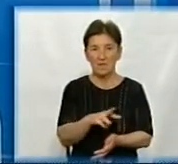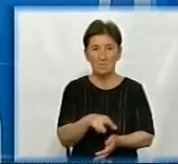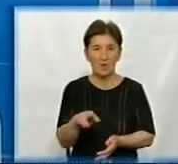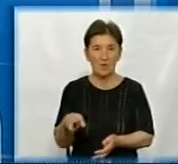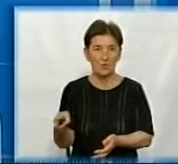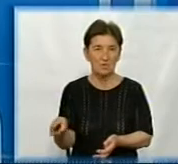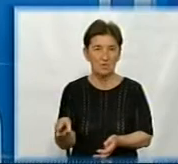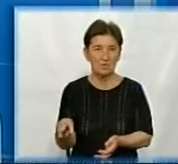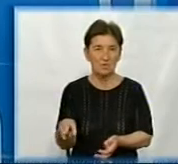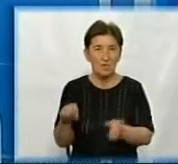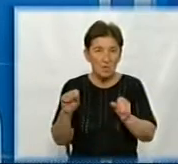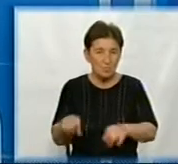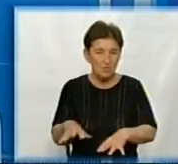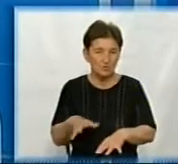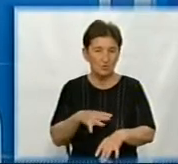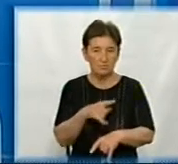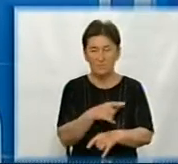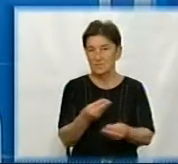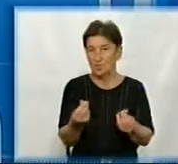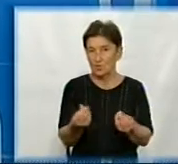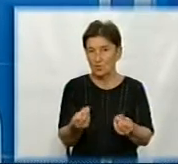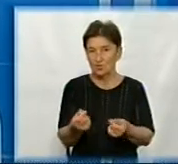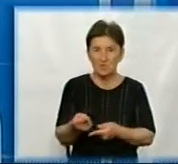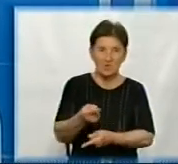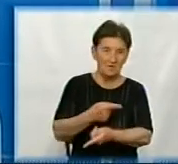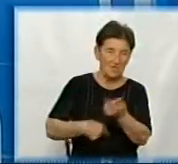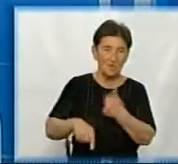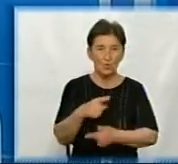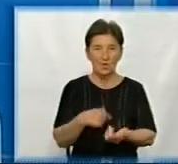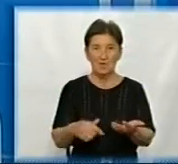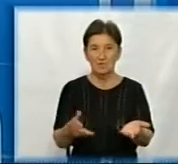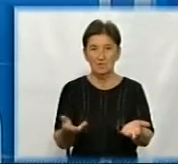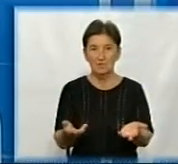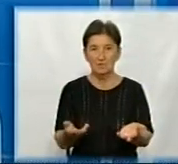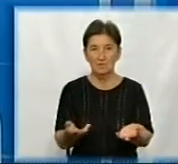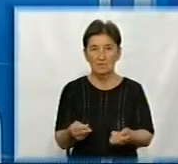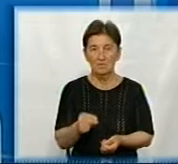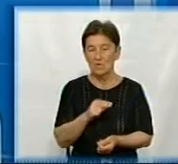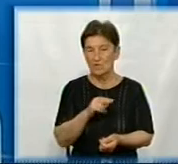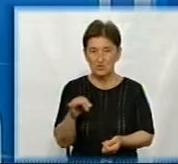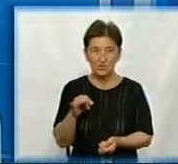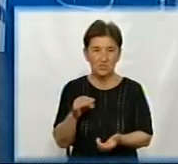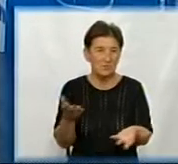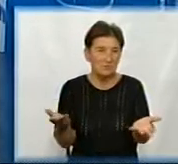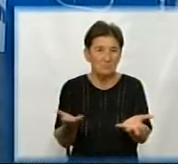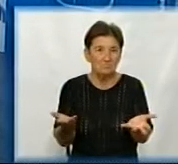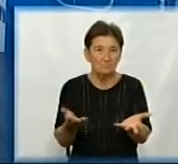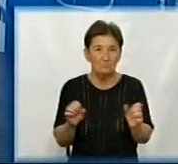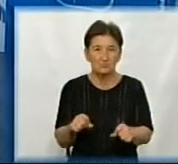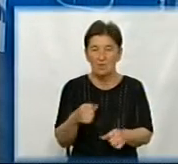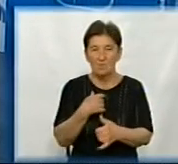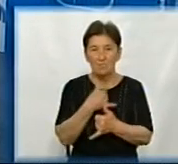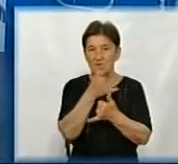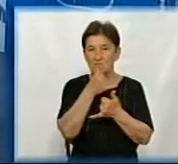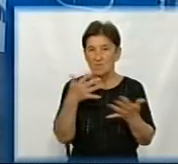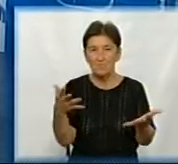кожною. Можливо, вони відбили ці гроші за рахунок економії коштів? Чи потенційно ми можемо про це говорити? Ну, ми не можемо,